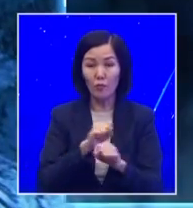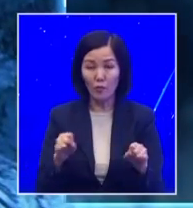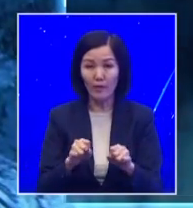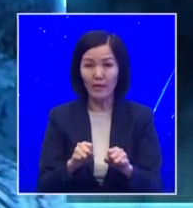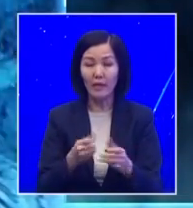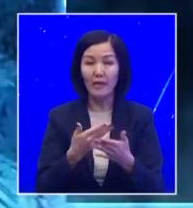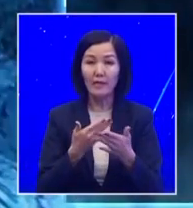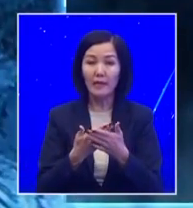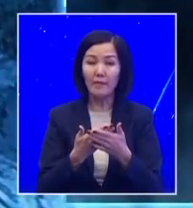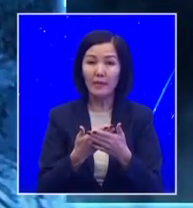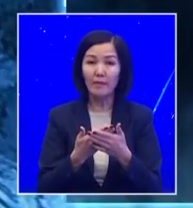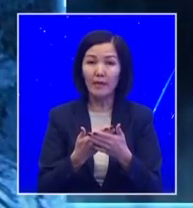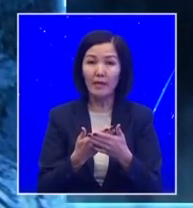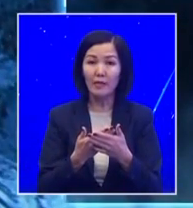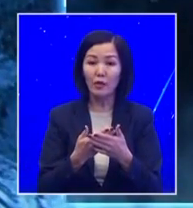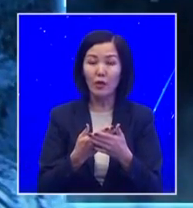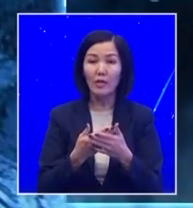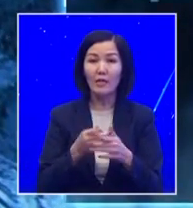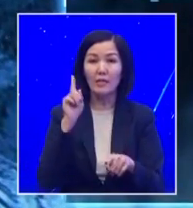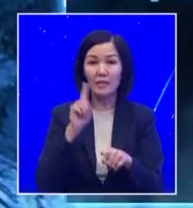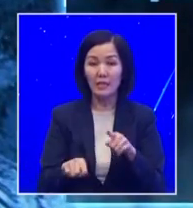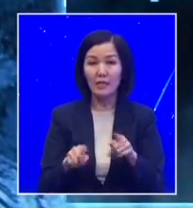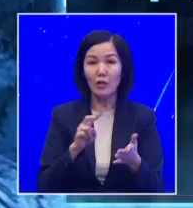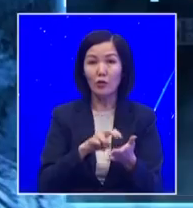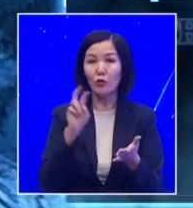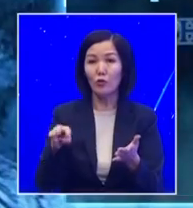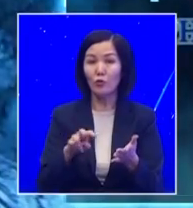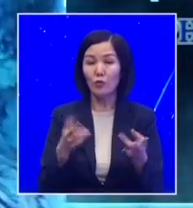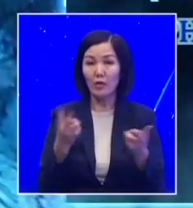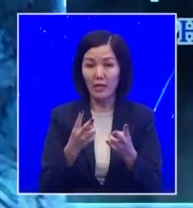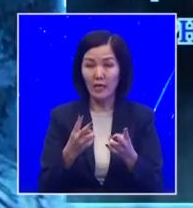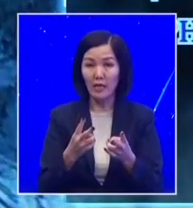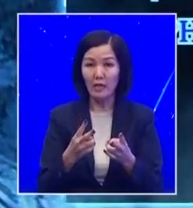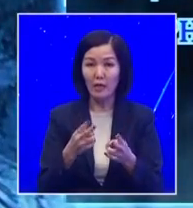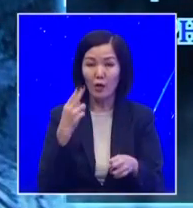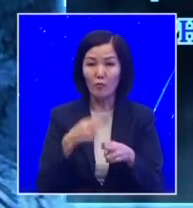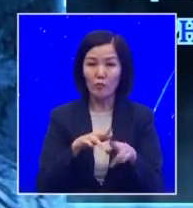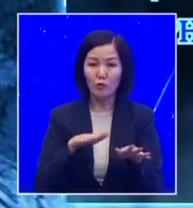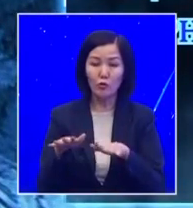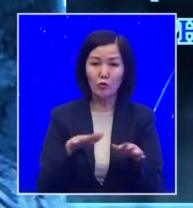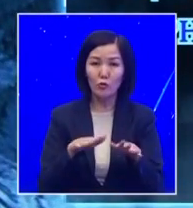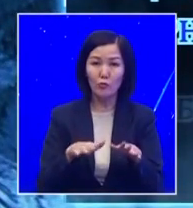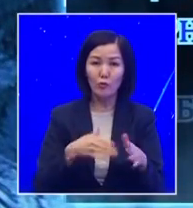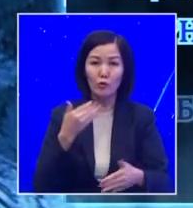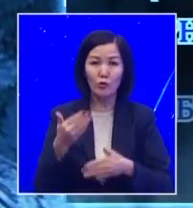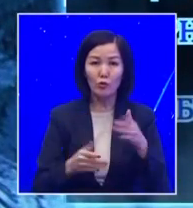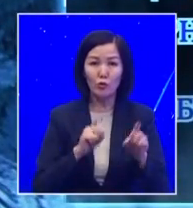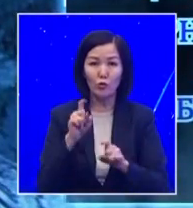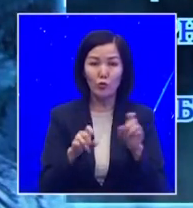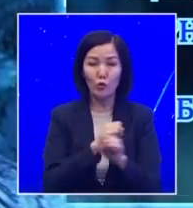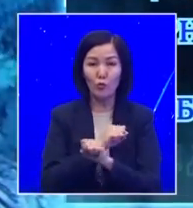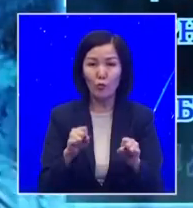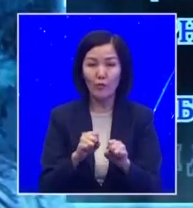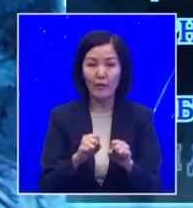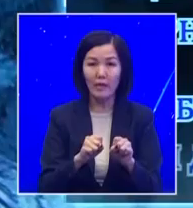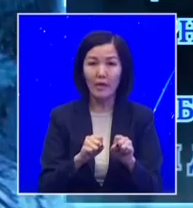Ол сырғанап бара жатқанда төменде қалмаңыз, тезірек кетуге тырысыңыз. Мұзды жолдың үстімен жүгірмеңіз. Қарлы немесе мұзды биіктікке